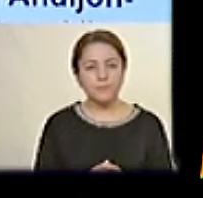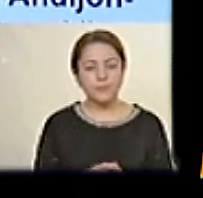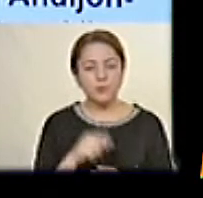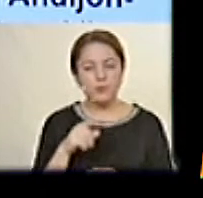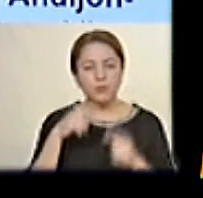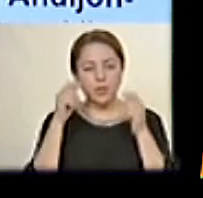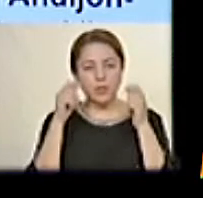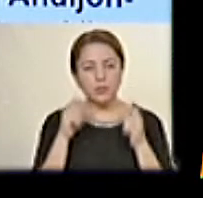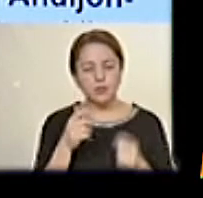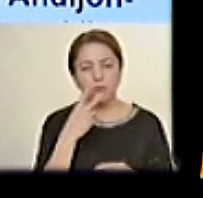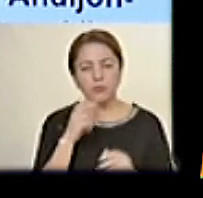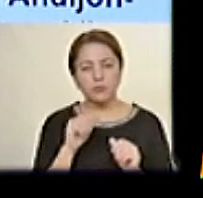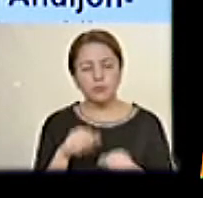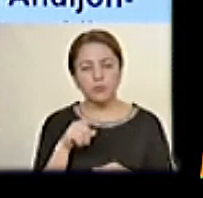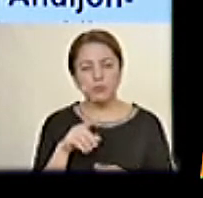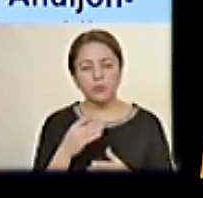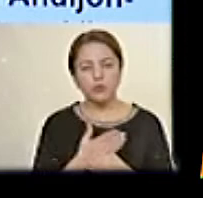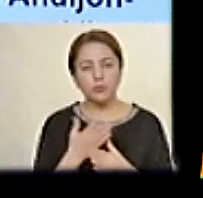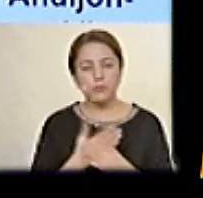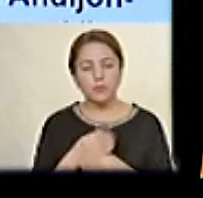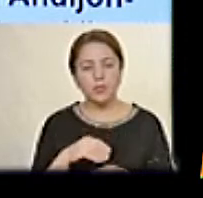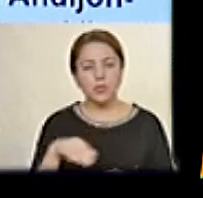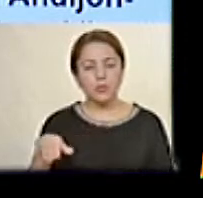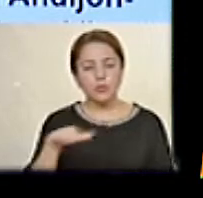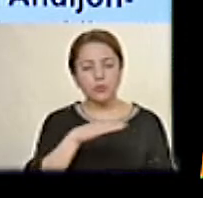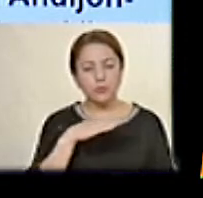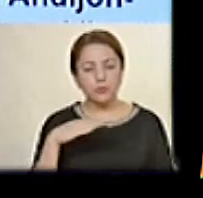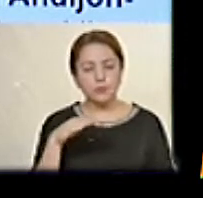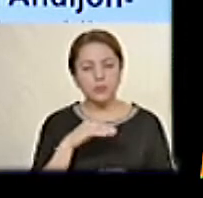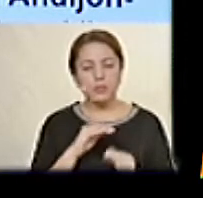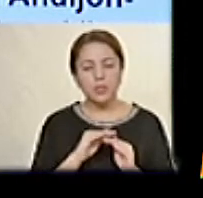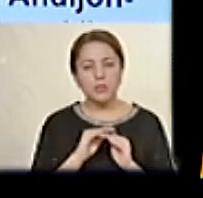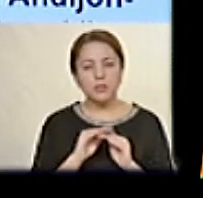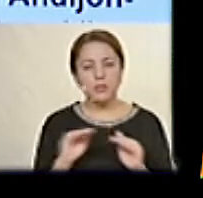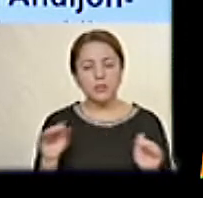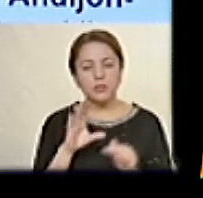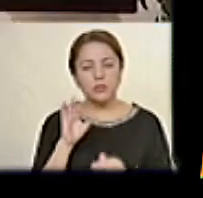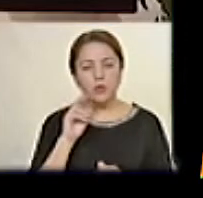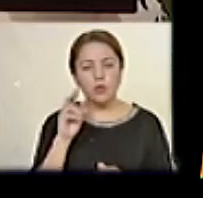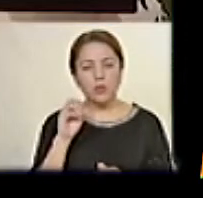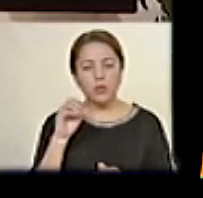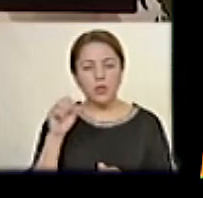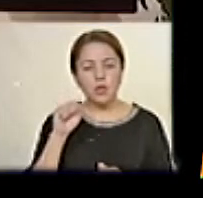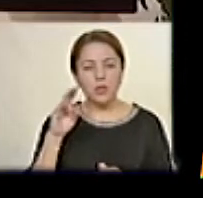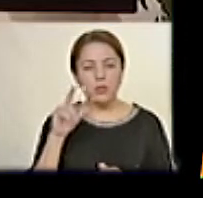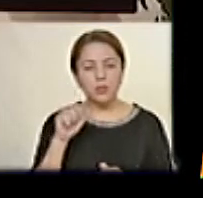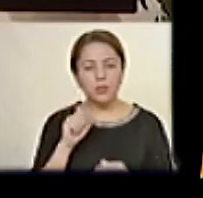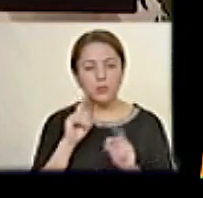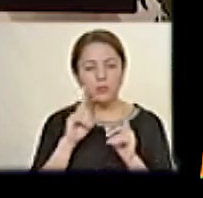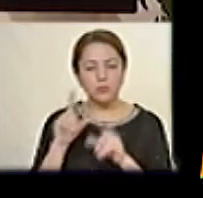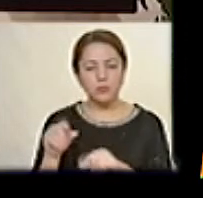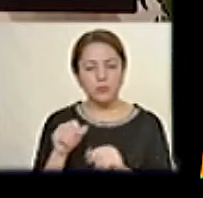orqali ko'rishimiz mumkin. Ya'ni bu orqali mamlakatimiz bevosita Tinch okeaniga chiqish imkoniyatiga ega bo'ladi.